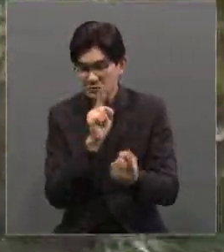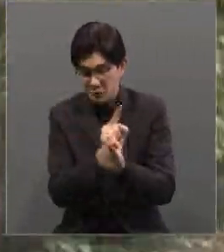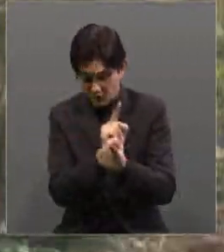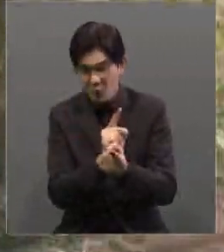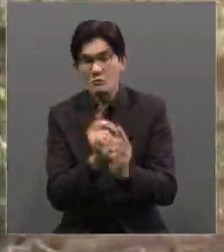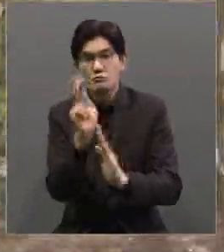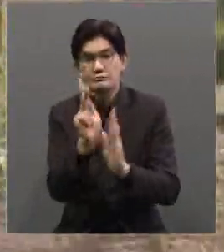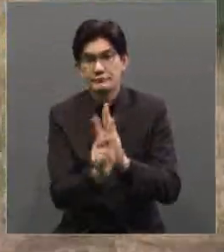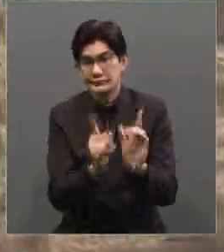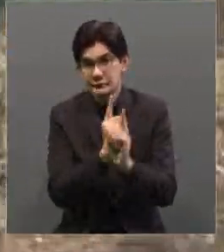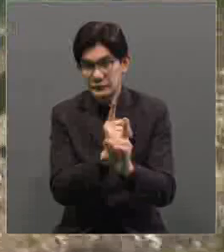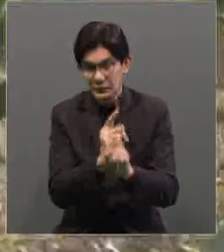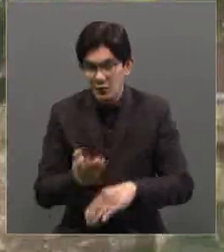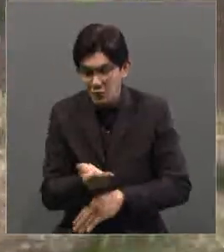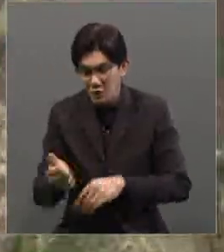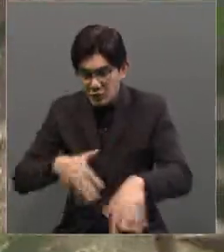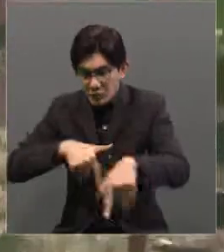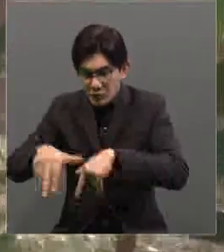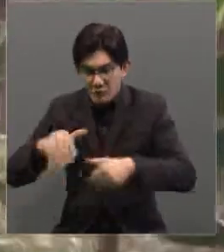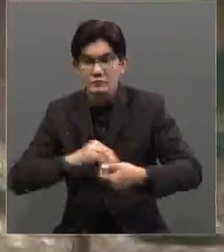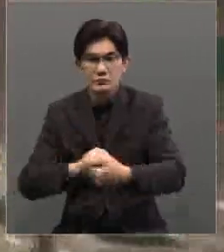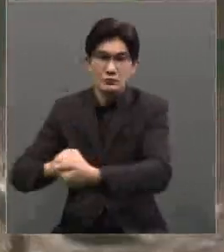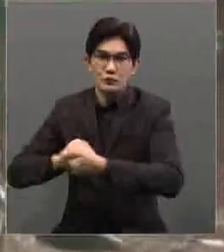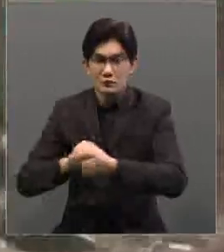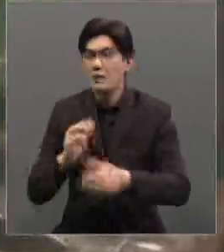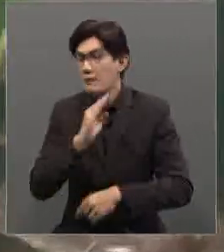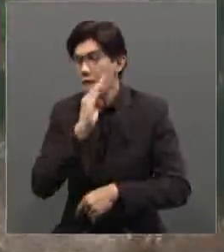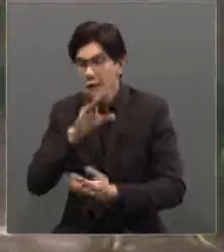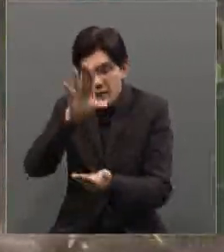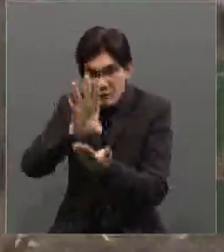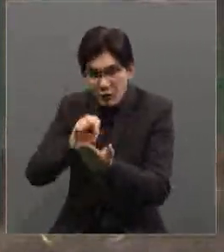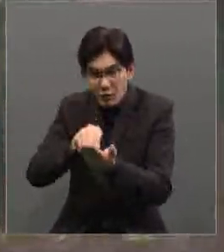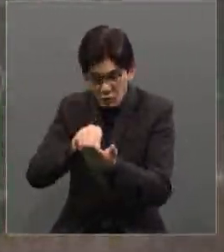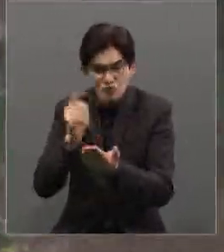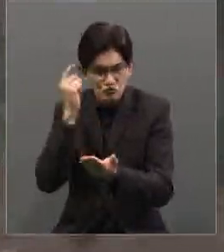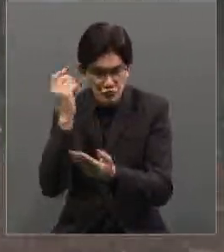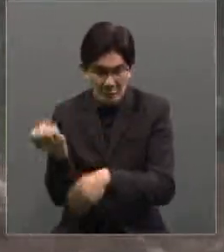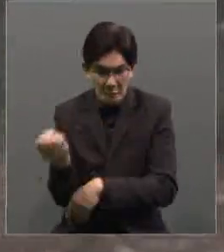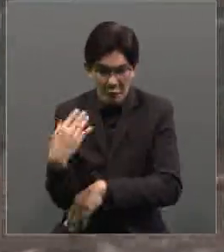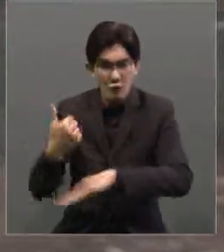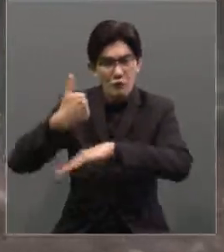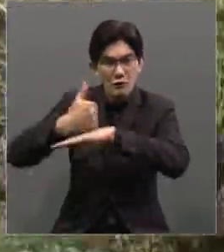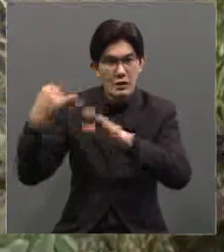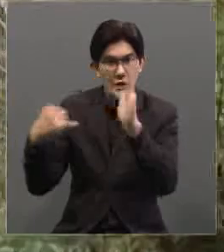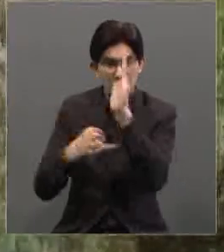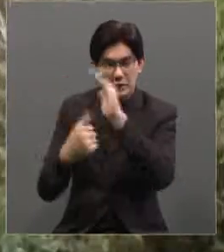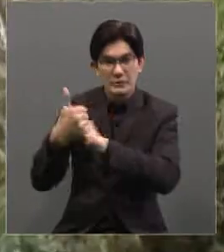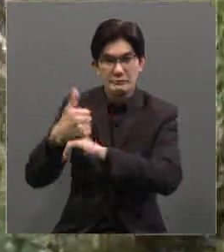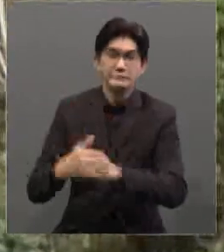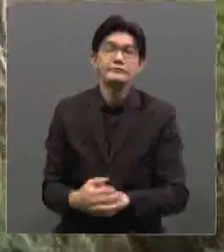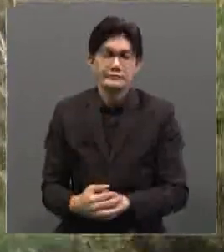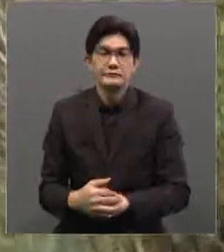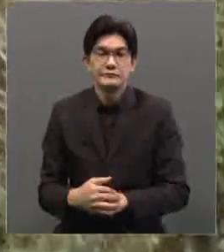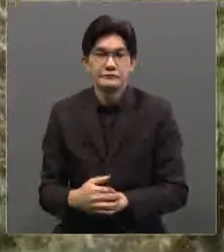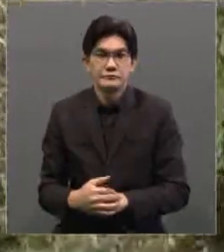การทางวินัยด้วยและต้องขอความร่วมมือประชาชนนะคะถ้าทราบข้อมูลแจ้งมาได้ที่ผู้ว่าราชการจังหวัดโดยตรงค่ะ